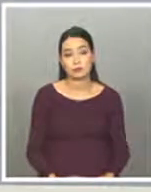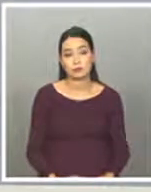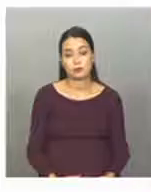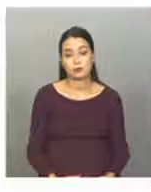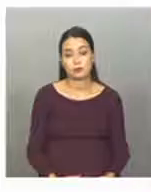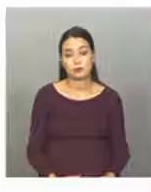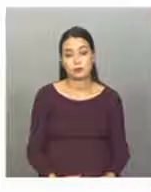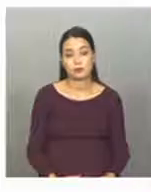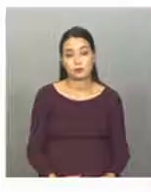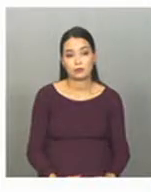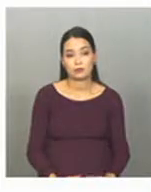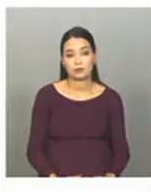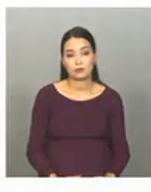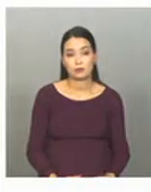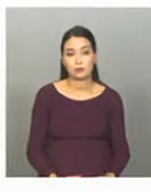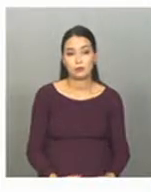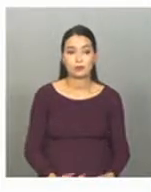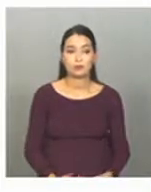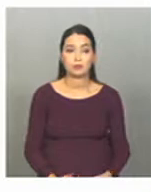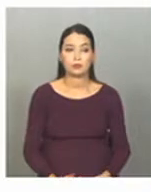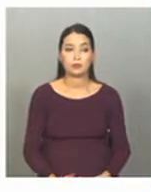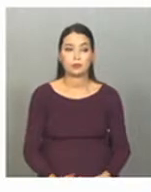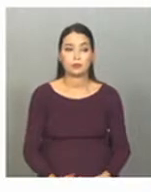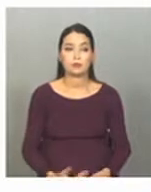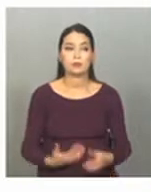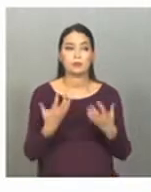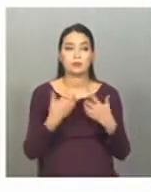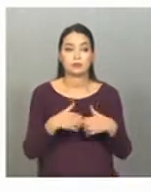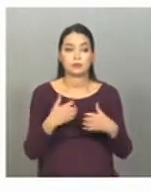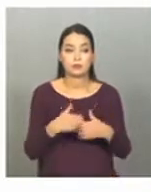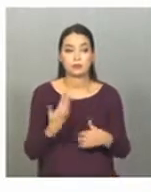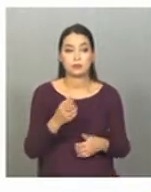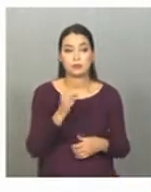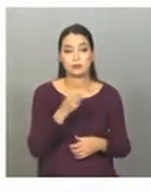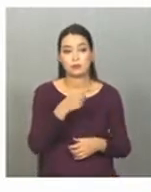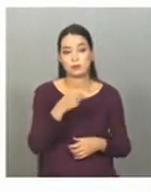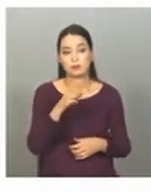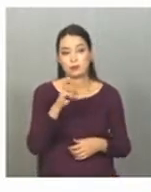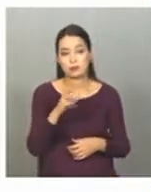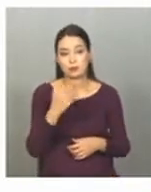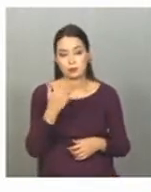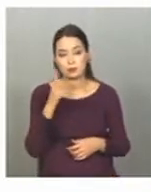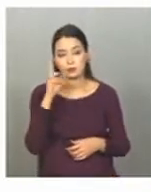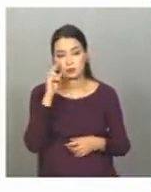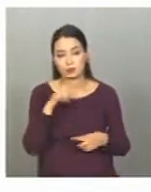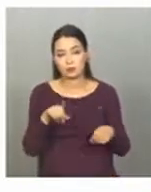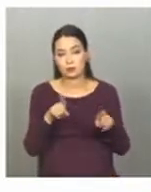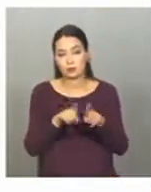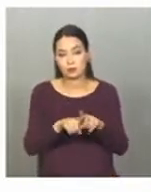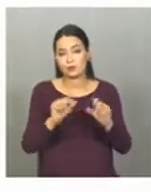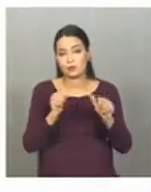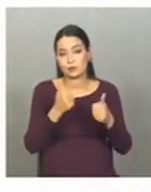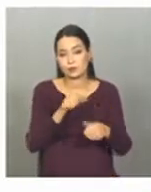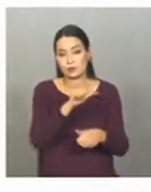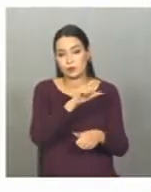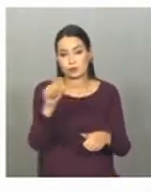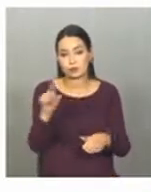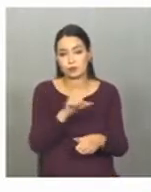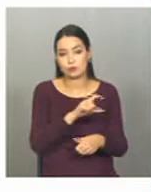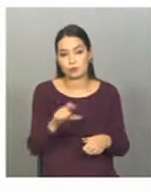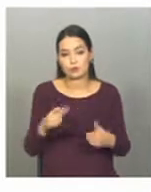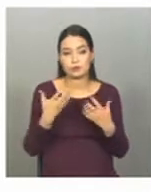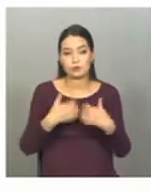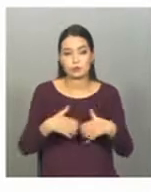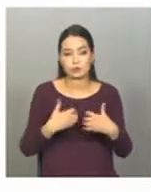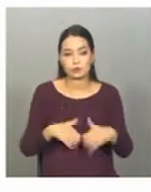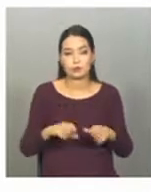Алдымен алымында тұрған а азайтылған б өрнегін мынадай көбейткіштерге жіктейміз. Яғни а